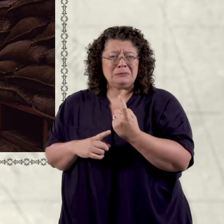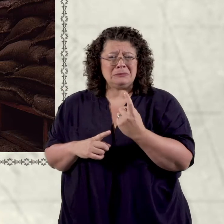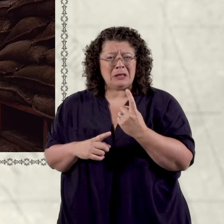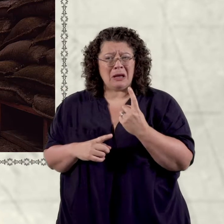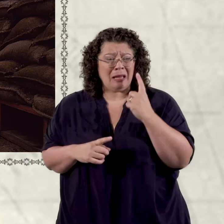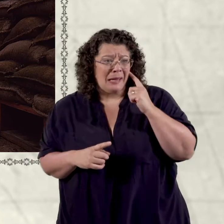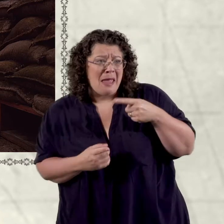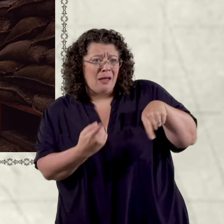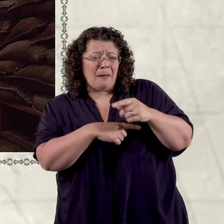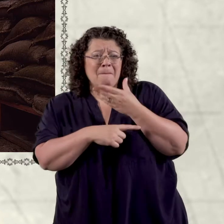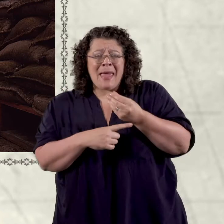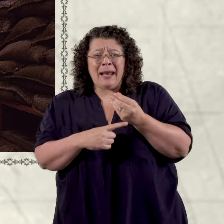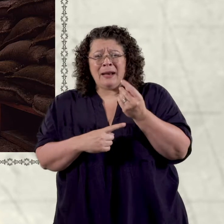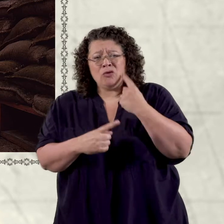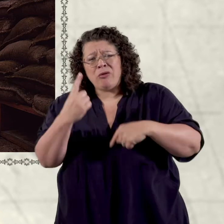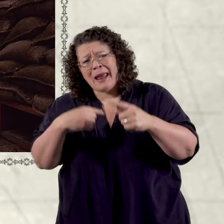Y sŵn dynion yn crio.